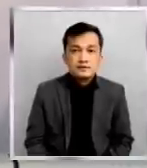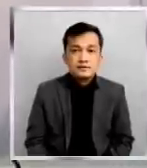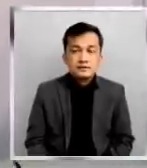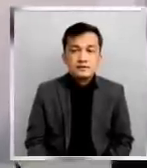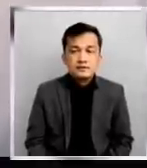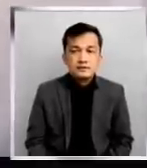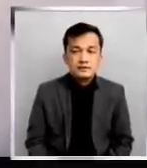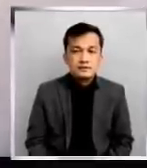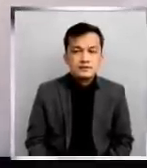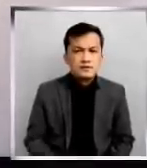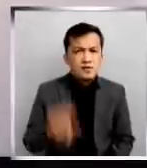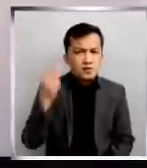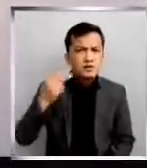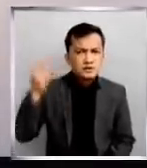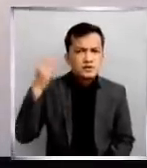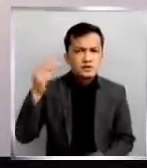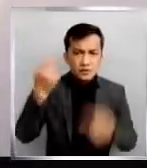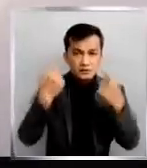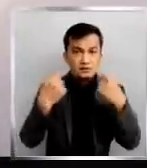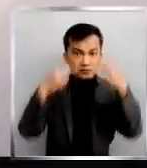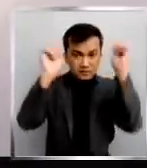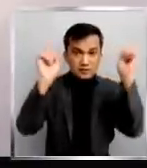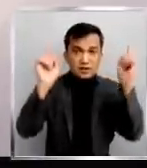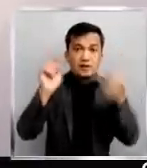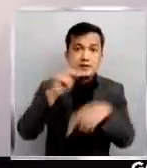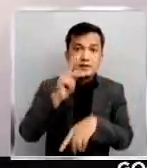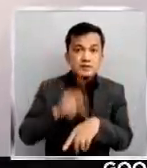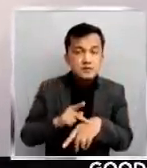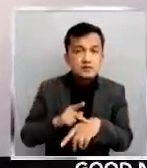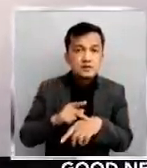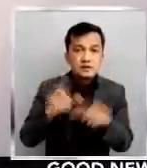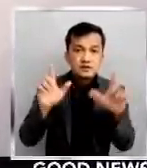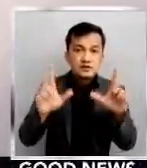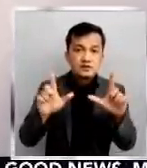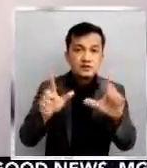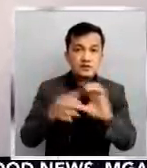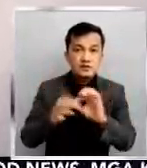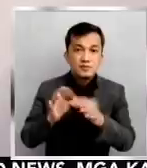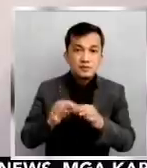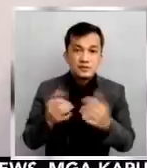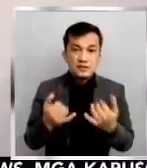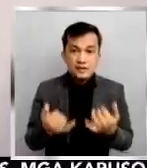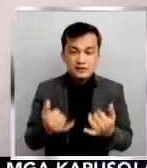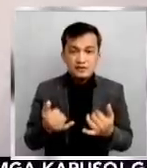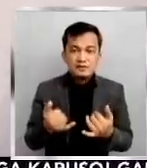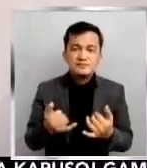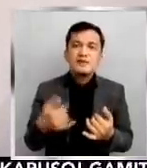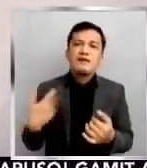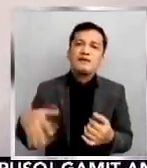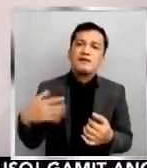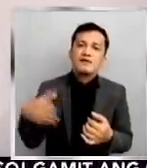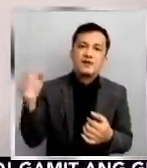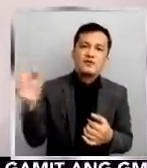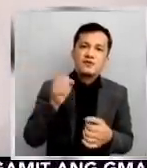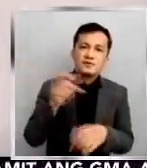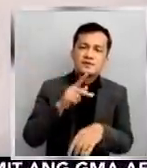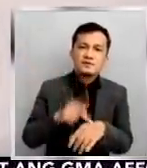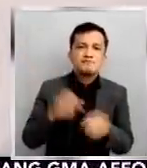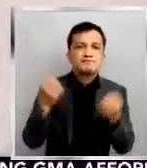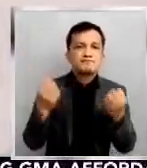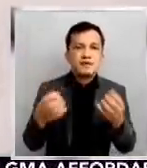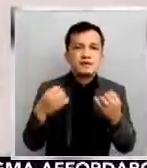Makasaysayan ang tagumpay ng Pilipinas sa Tokyo Olympics ngayong nakuha ng bansa ang pinakamarami nitong medalya